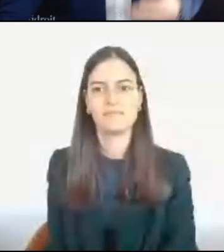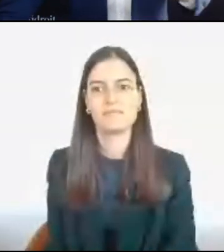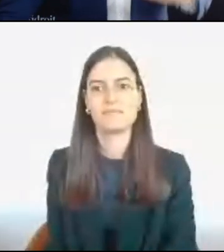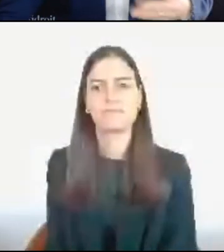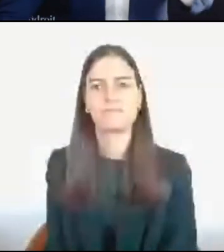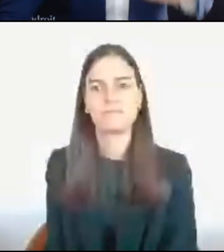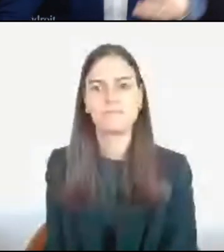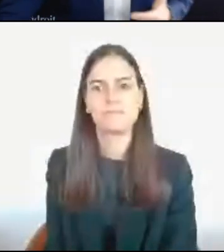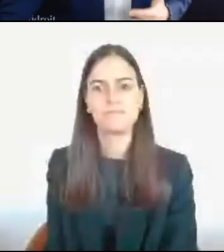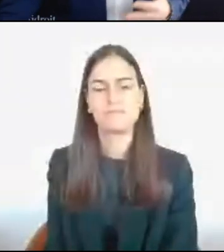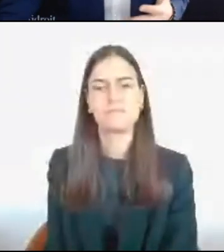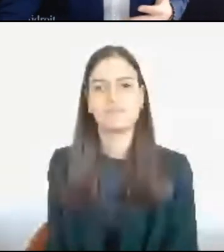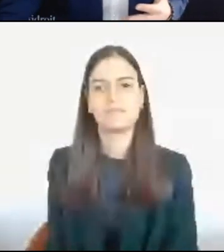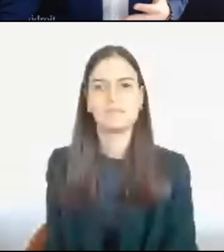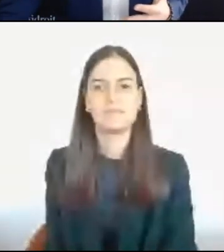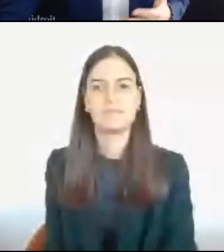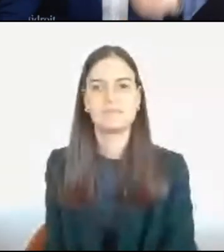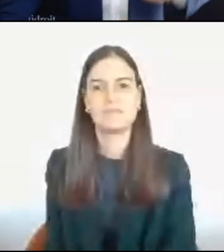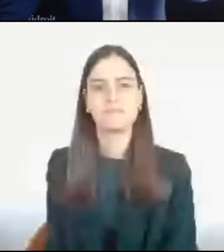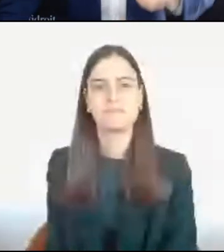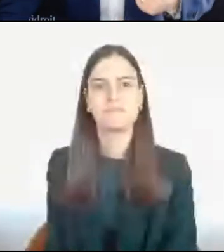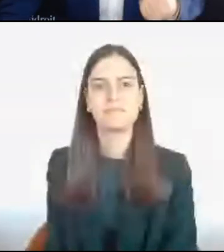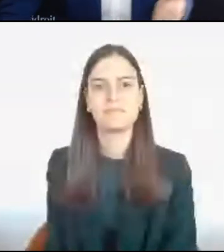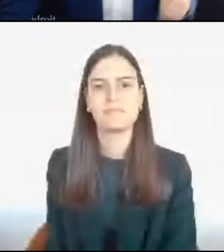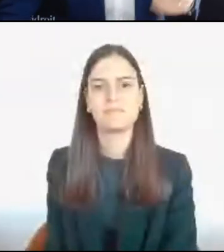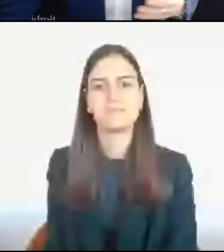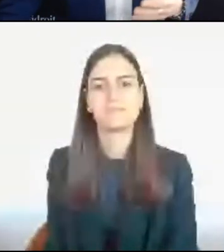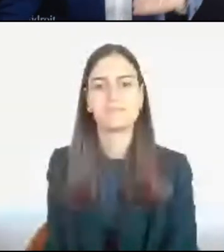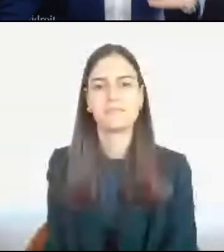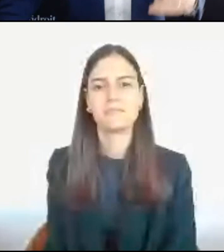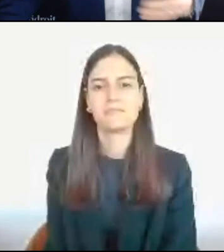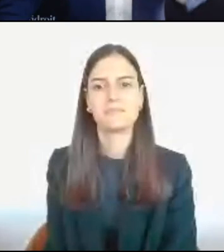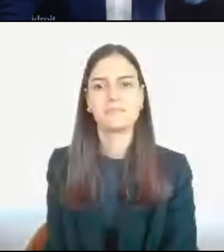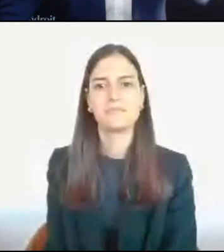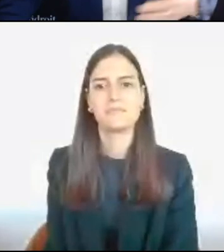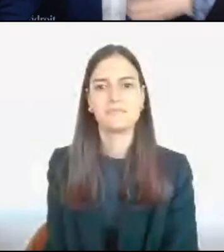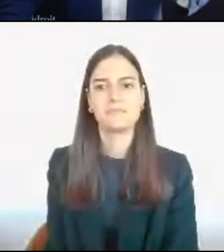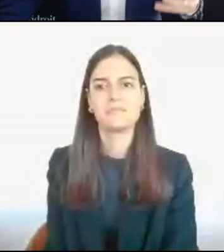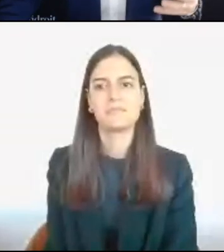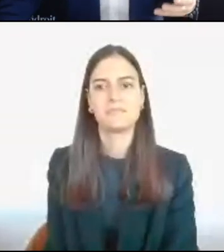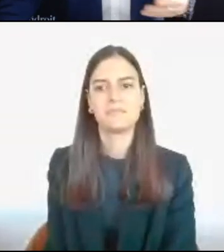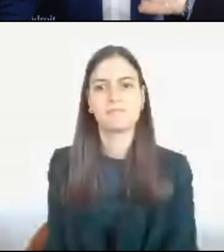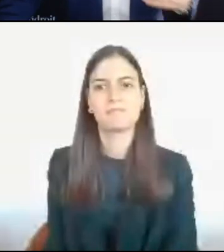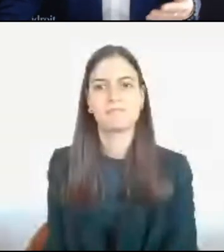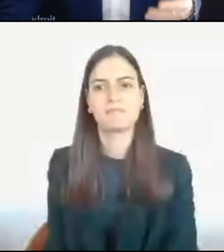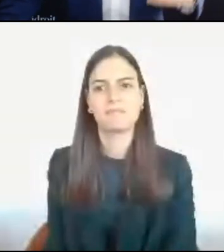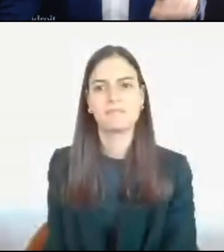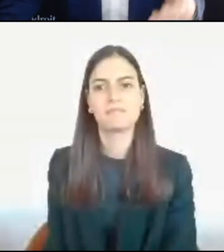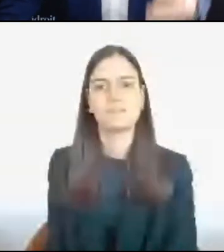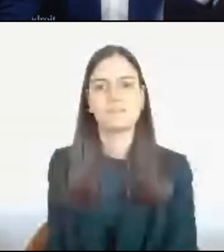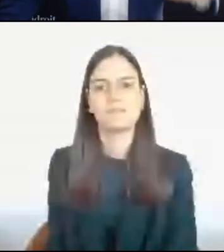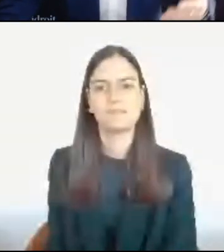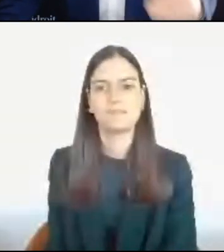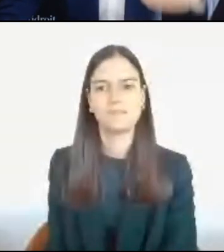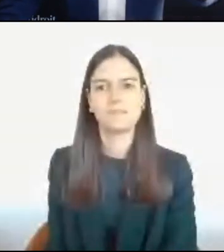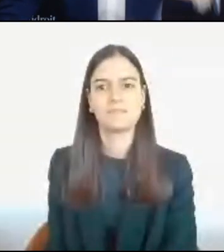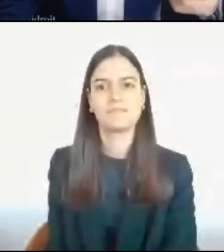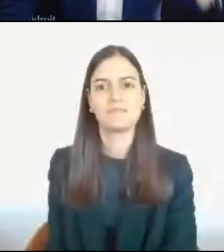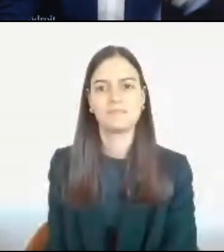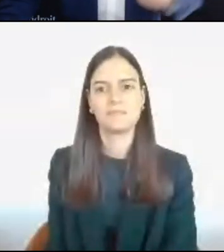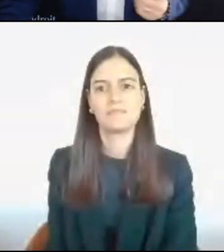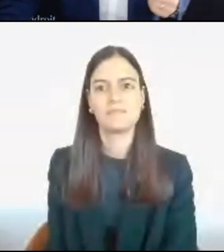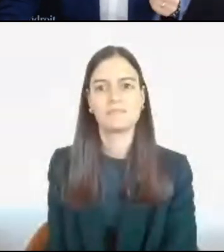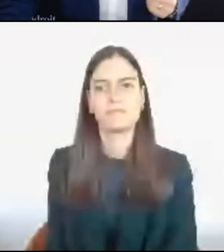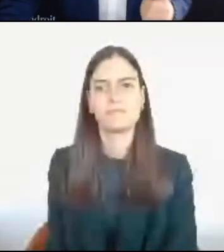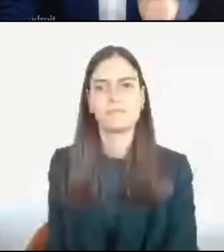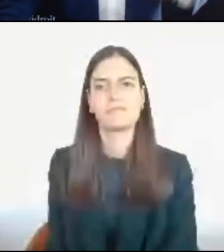de trois atouts principaux. Le premier, c'est la faculté de percevoir des revenus dans un contexte fiscal favorable. C'est